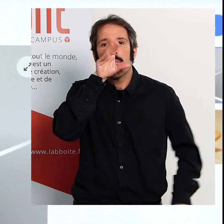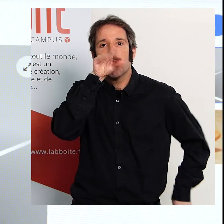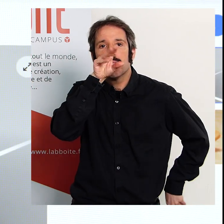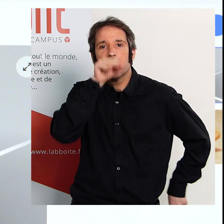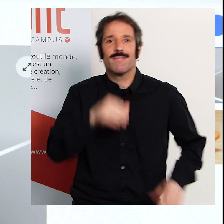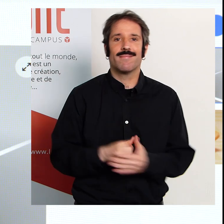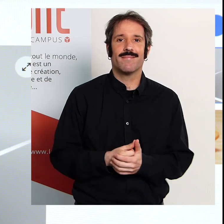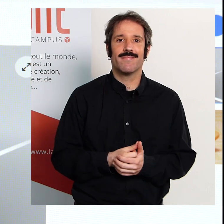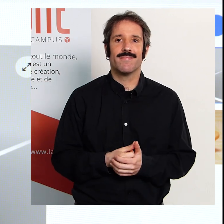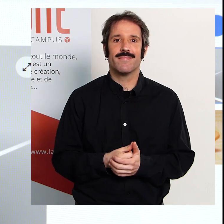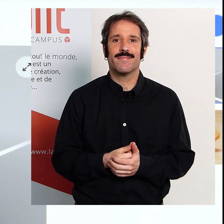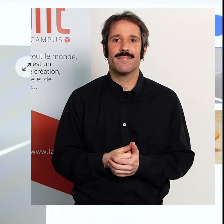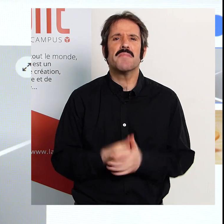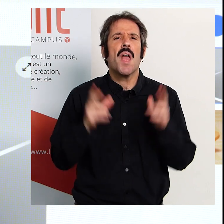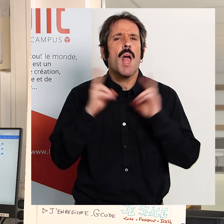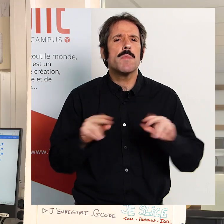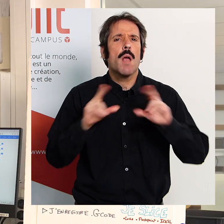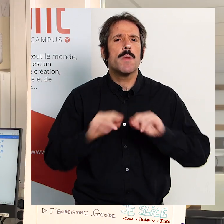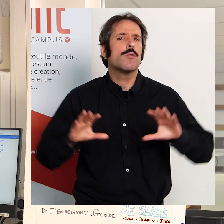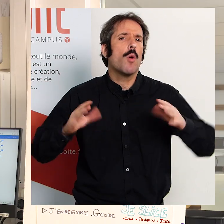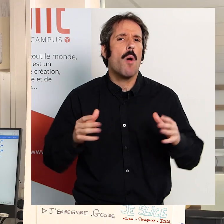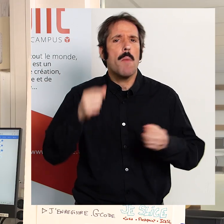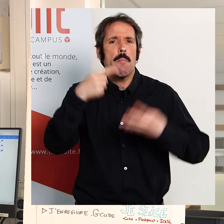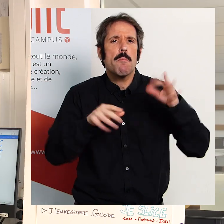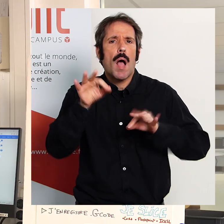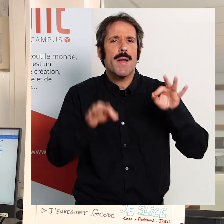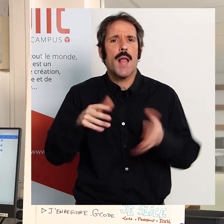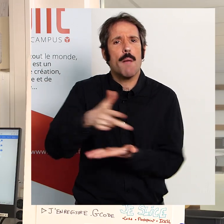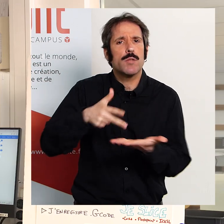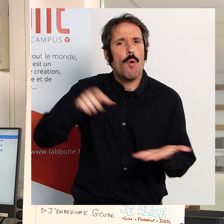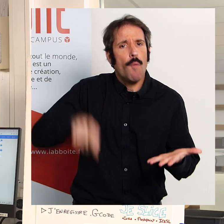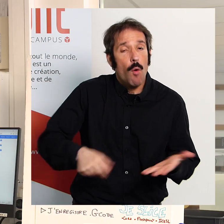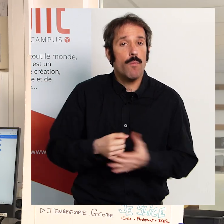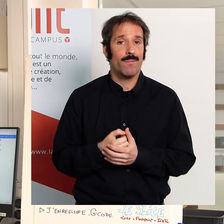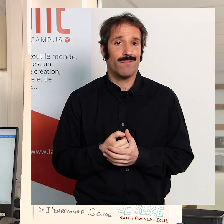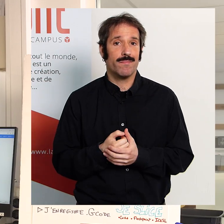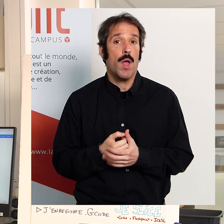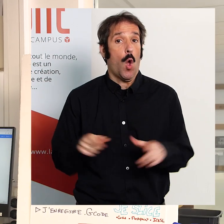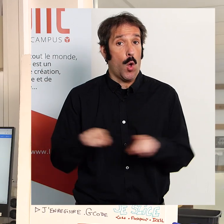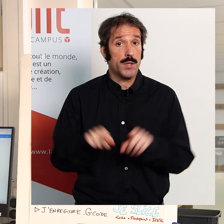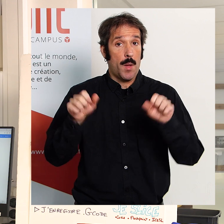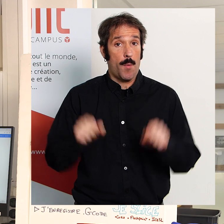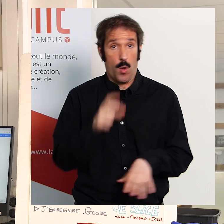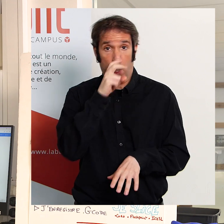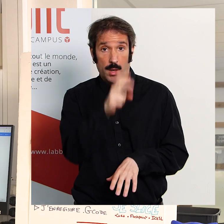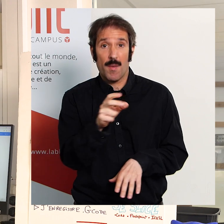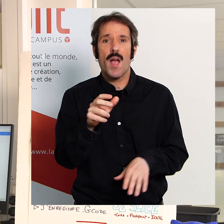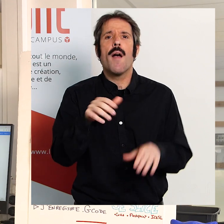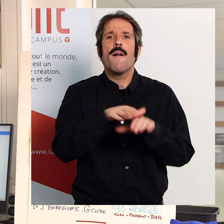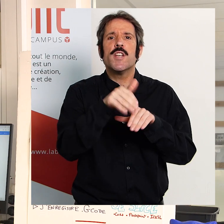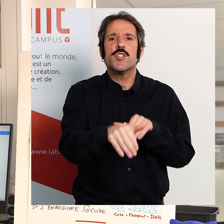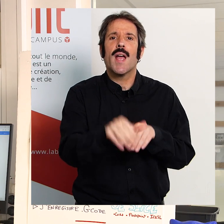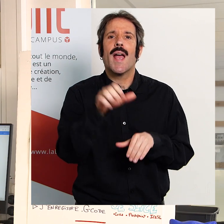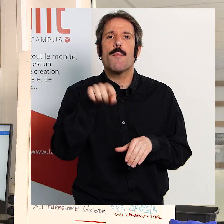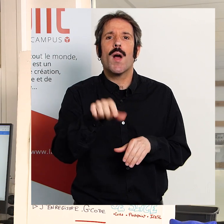un ornithorynque. On vous explique un petit peu les paramètres d'impression et puis vous pouvez aussi récupérer